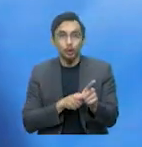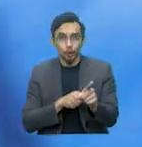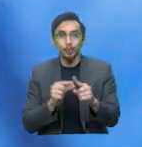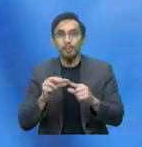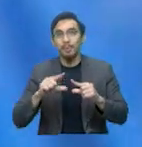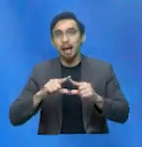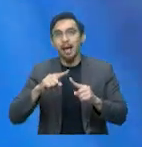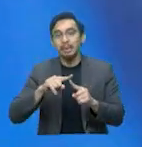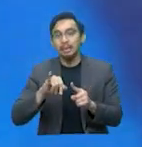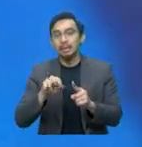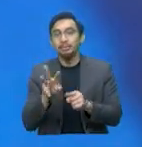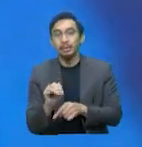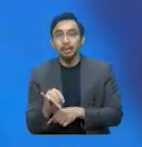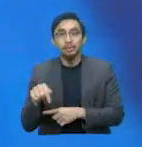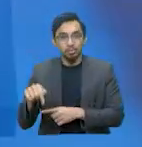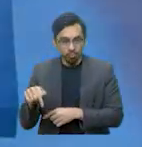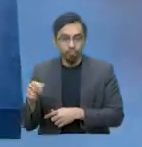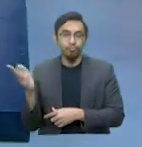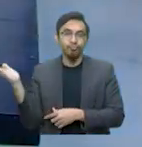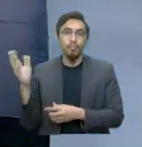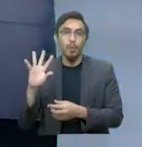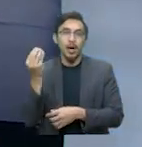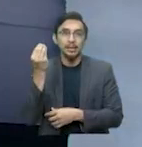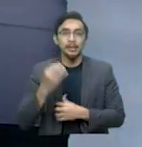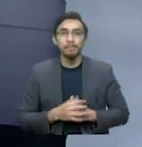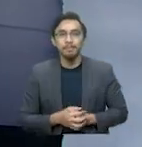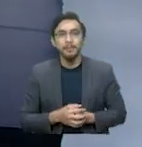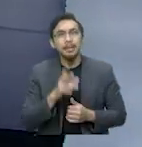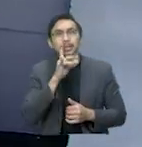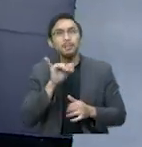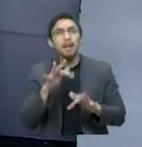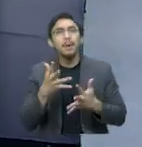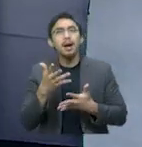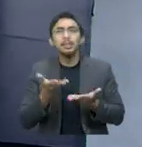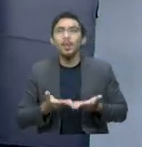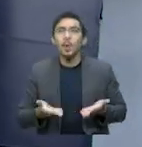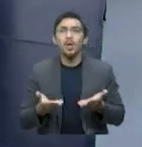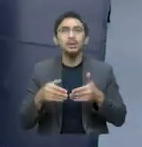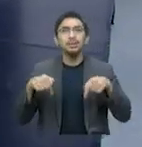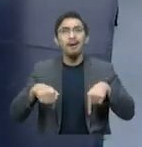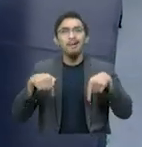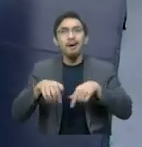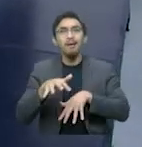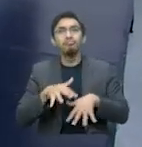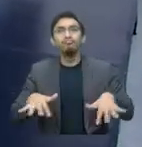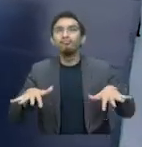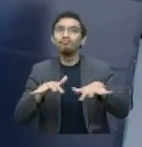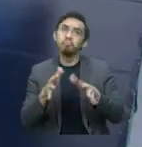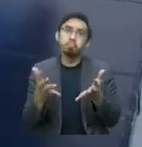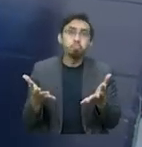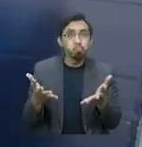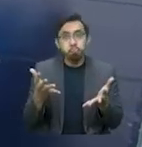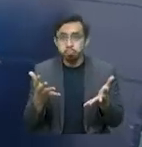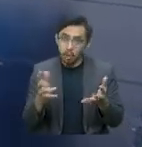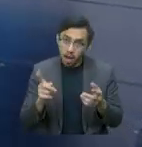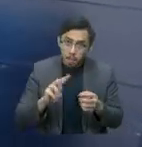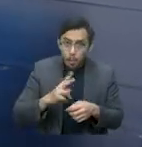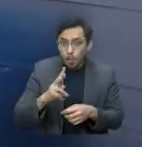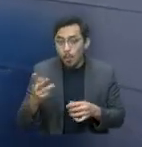Ayu Pratiwi di Monas. Ya Ayu, seperti apa situasi aksi Munajat Kubro 212 di Monas pagi ini?